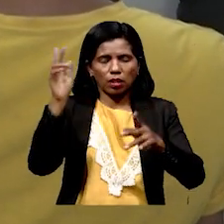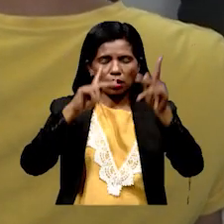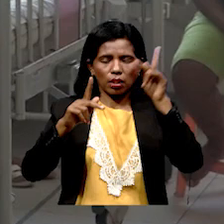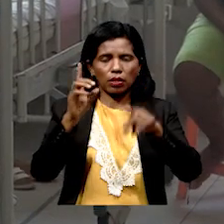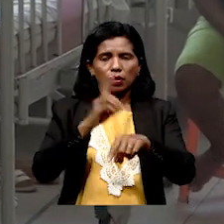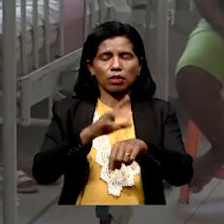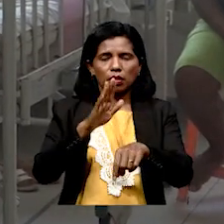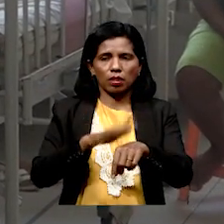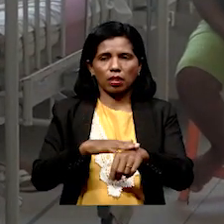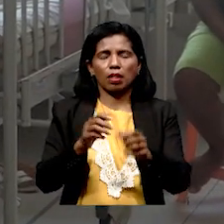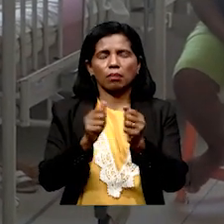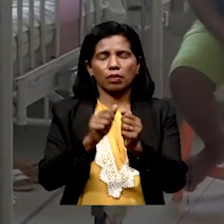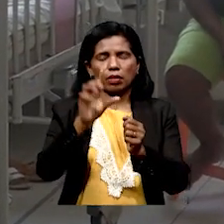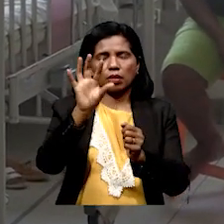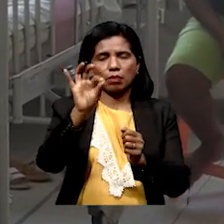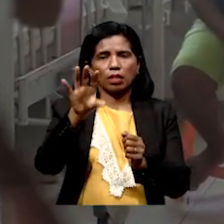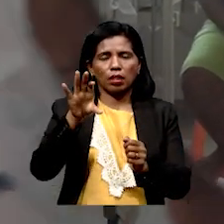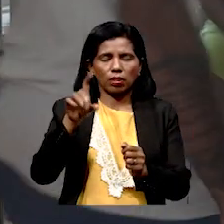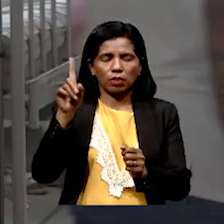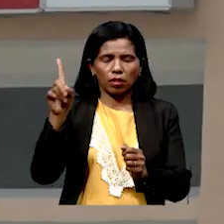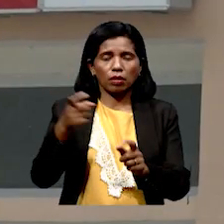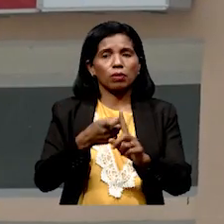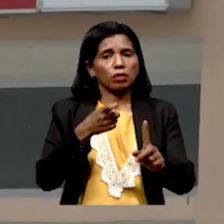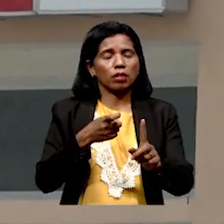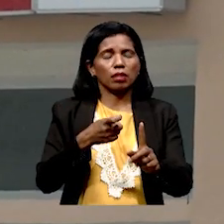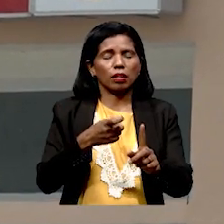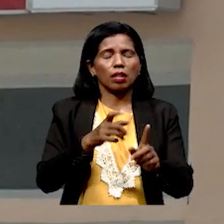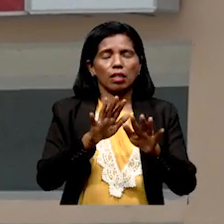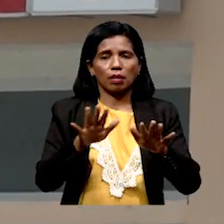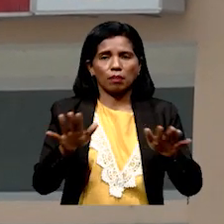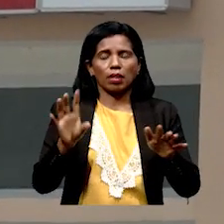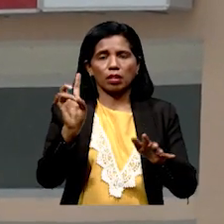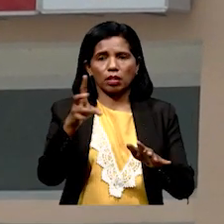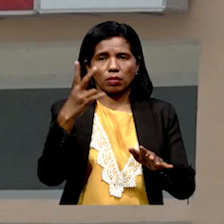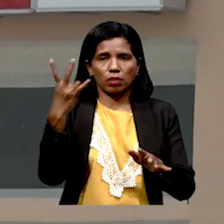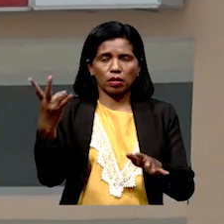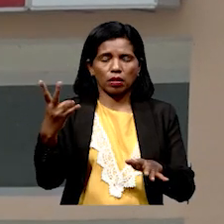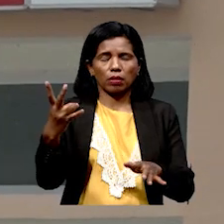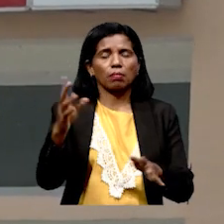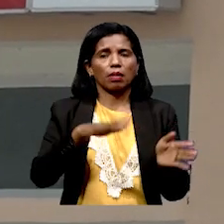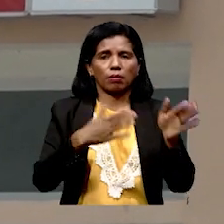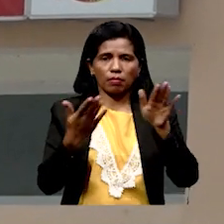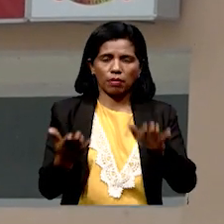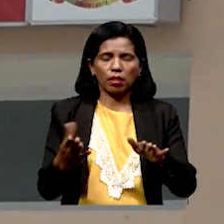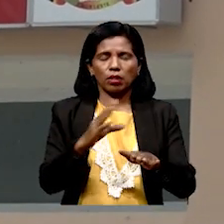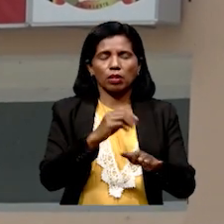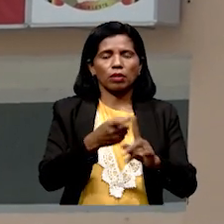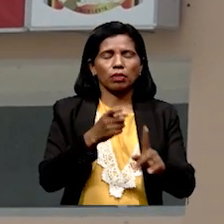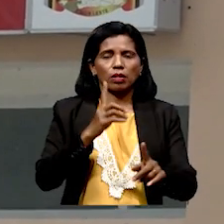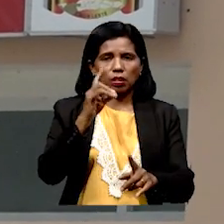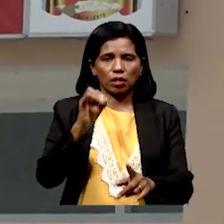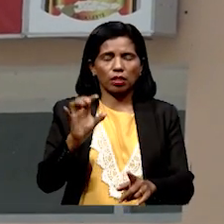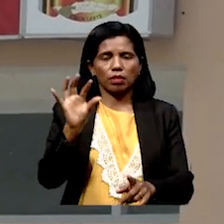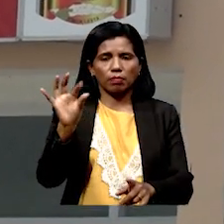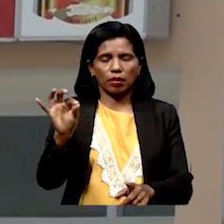dengue hamutuk atusia ida. Husi número ne, labarik na insan loresin hitu maklakon vida, composto husi dili na